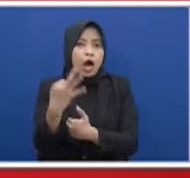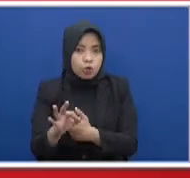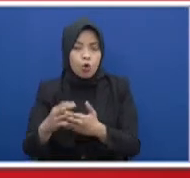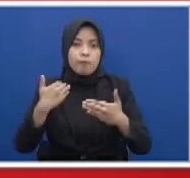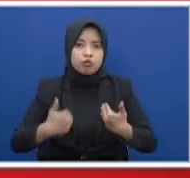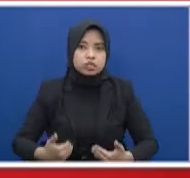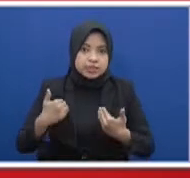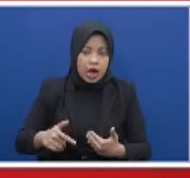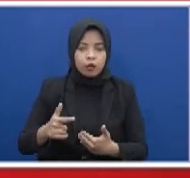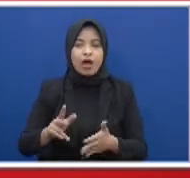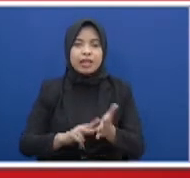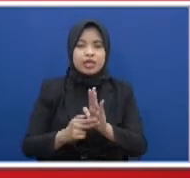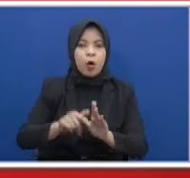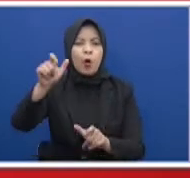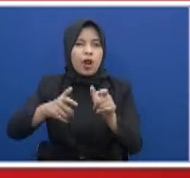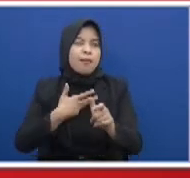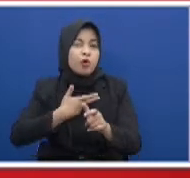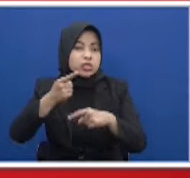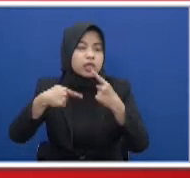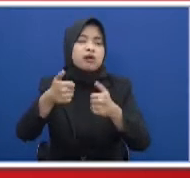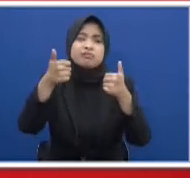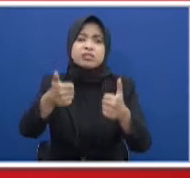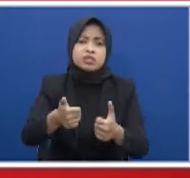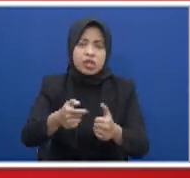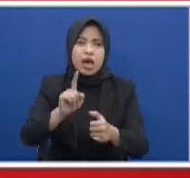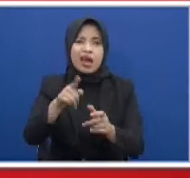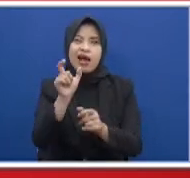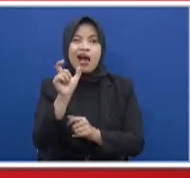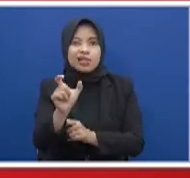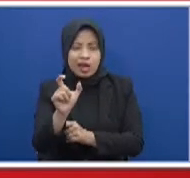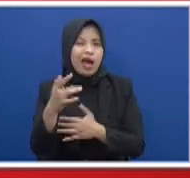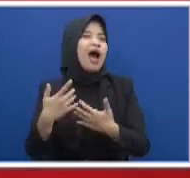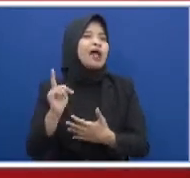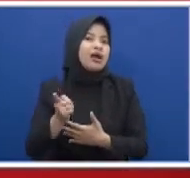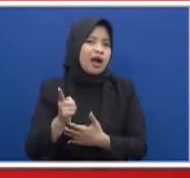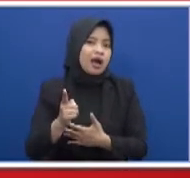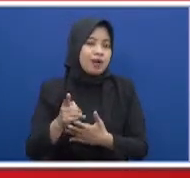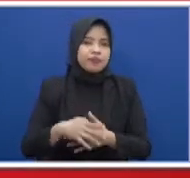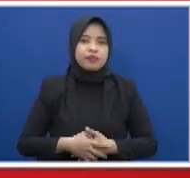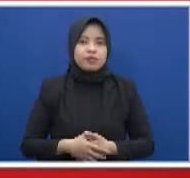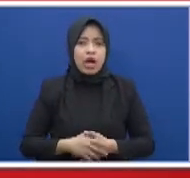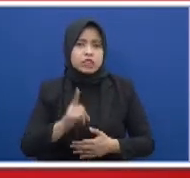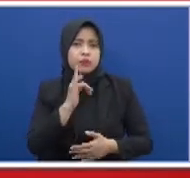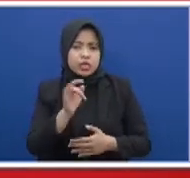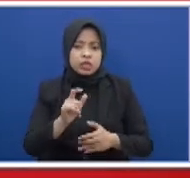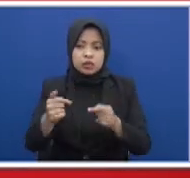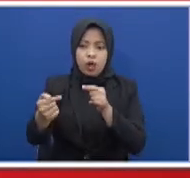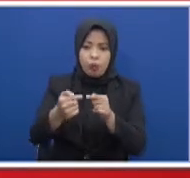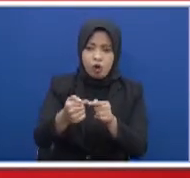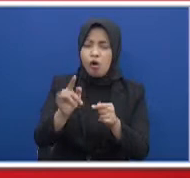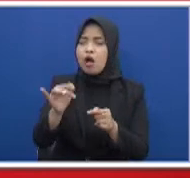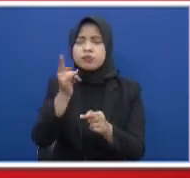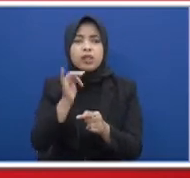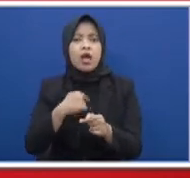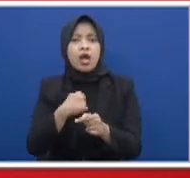orang-orang, memberikan wadah untuk bercerita, ternyata ada satu kata yaitu relatability gitu. Ketika orang relate dengan cerita orang lain,